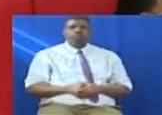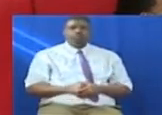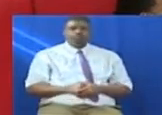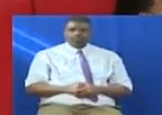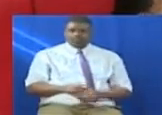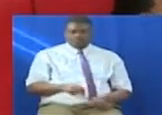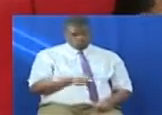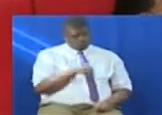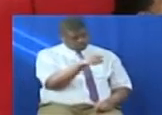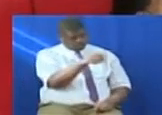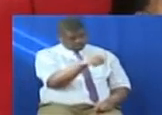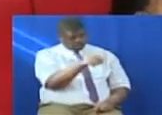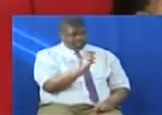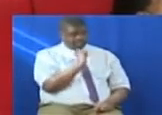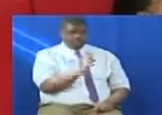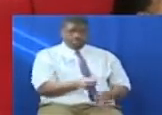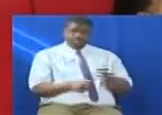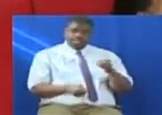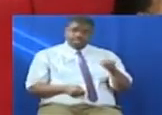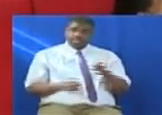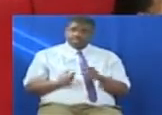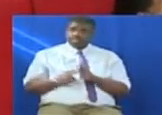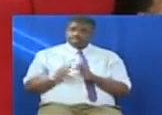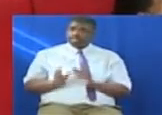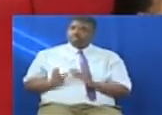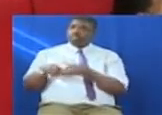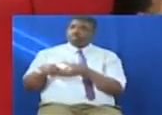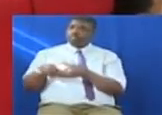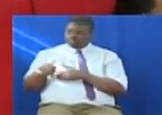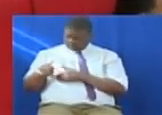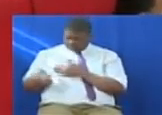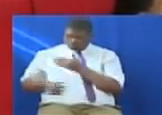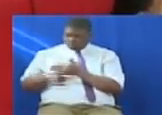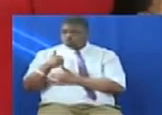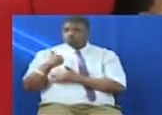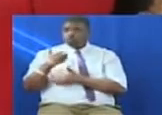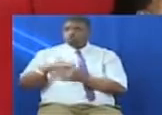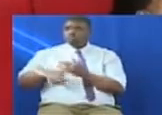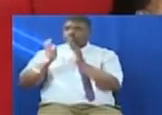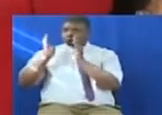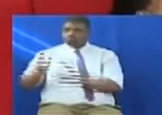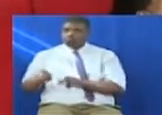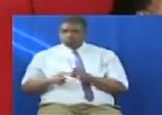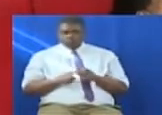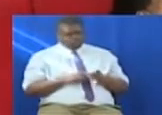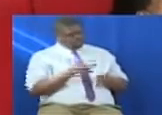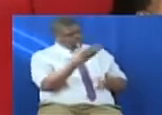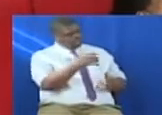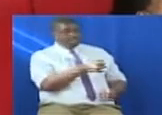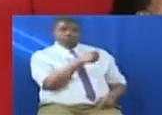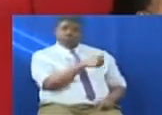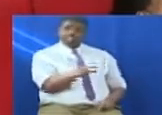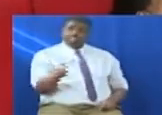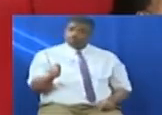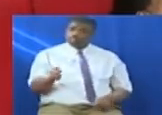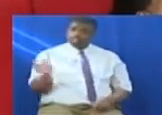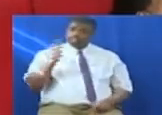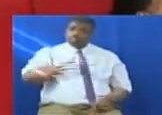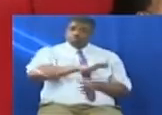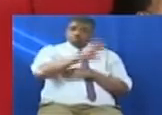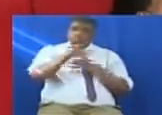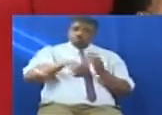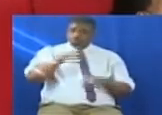Wewe Mheshimiwa Spika, ile kamati iliyokuwa inaongozwa na Waziri Mkuu, Rais mwenyewe, siku zote